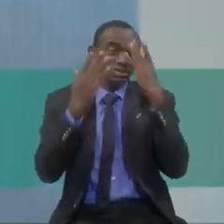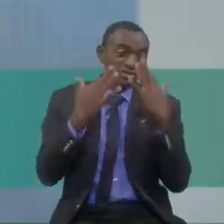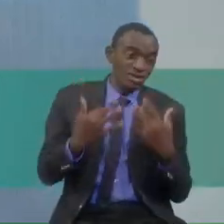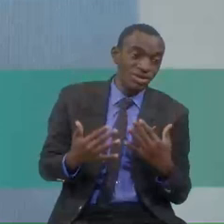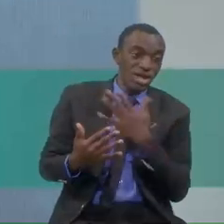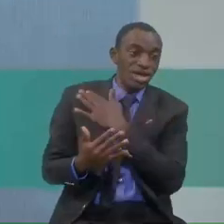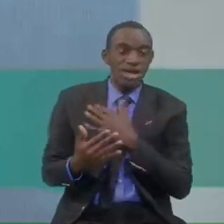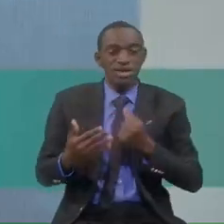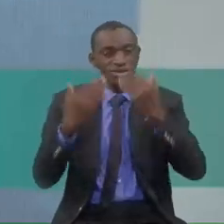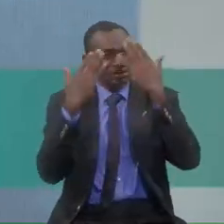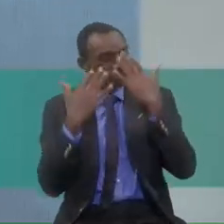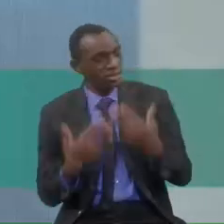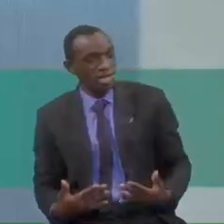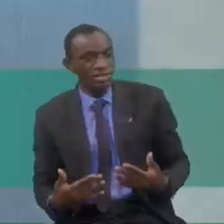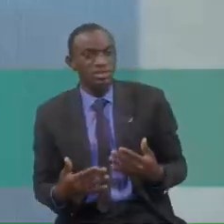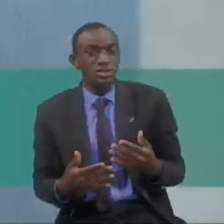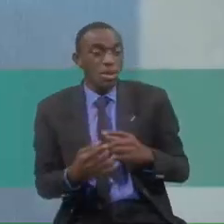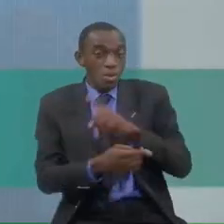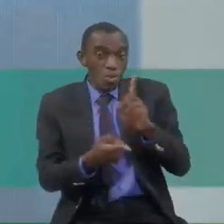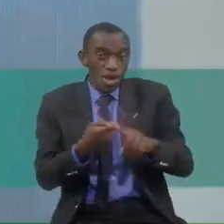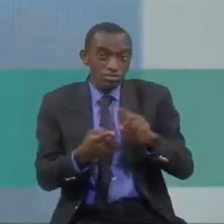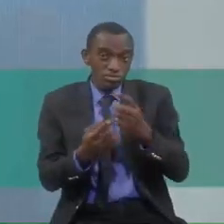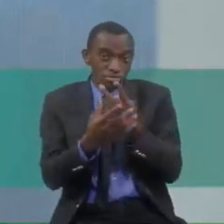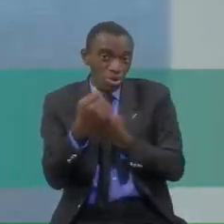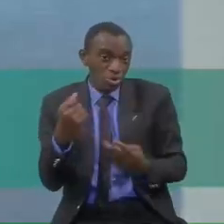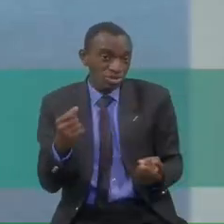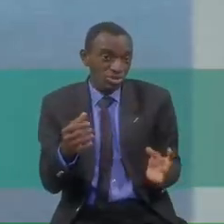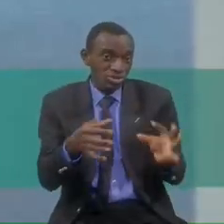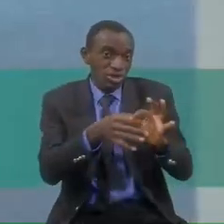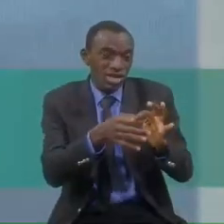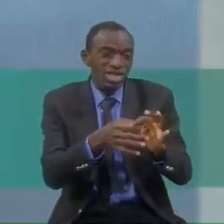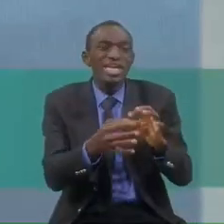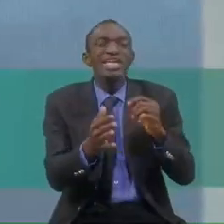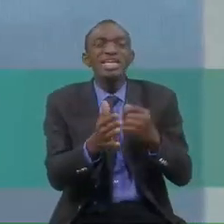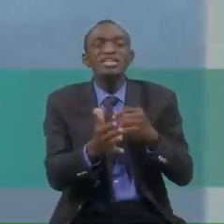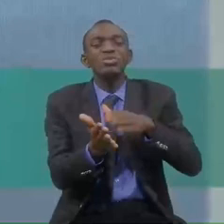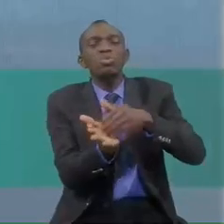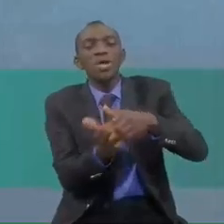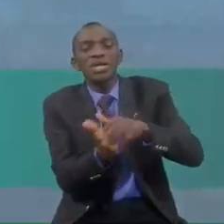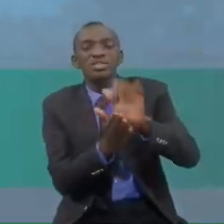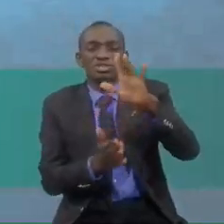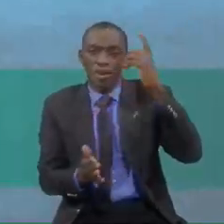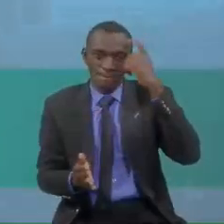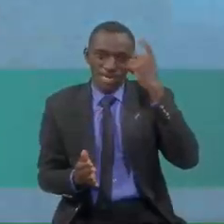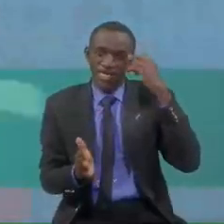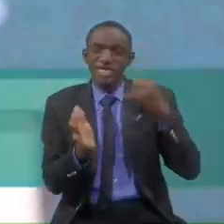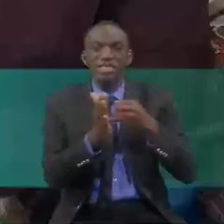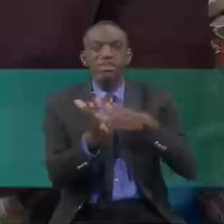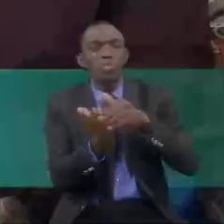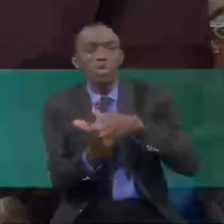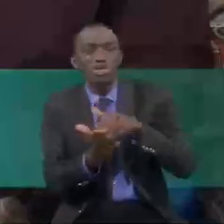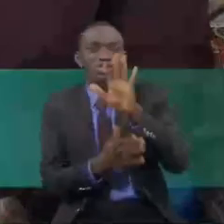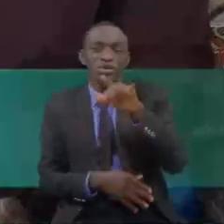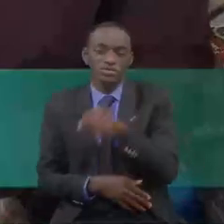l'angoisse et la tristesse se combinent, cela vous faiblit, cela faiblit votre